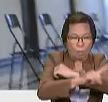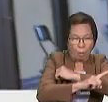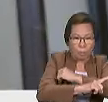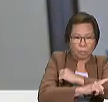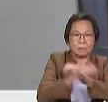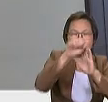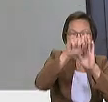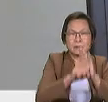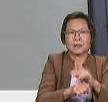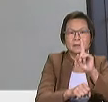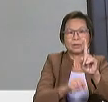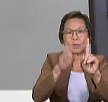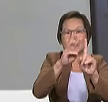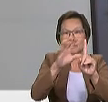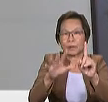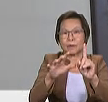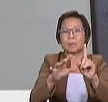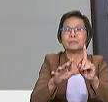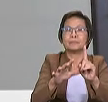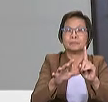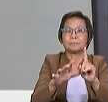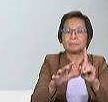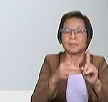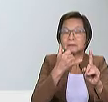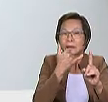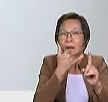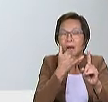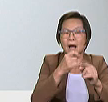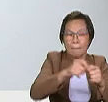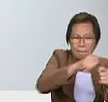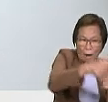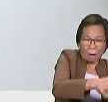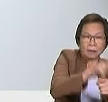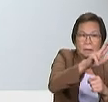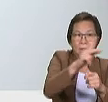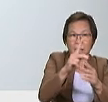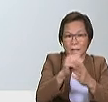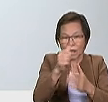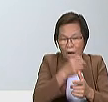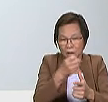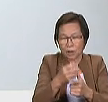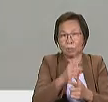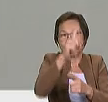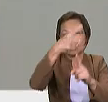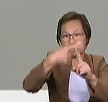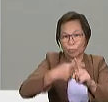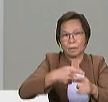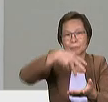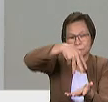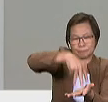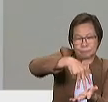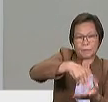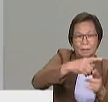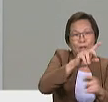di bawah section 165 kanun keseksaan private kan denda 3000 Ringgit atau satu bulan penjara